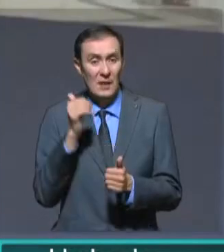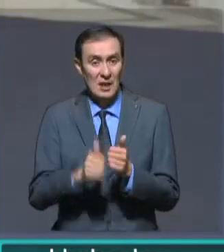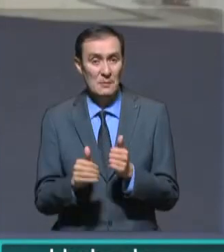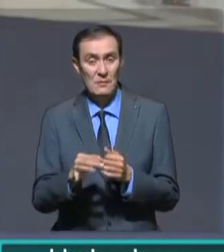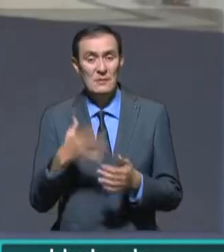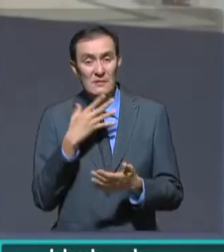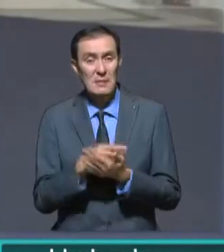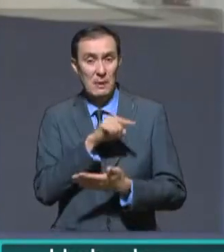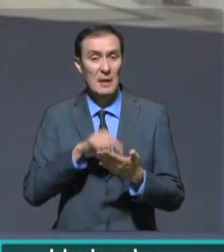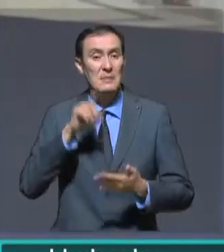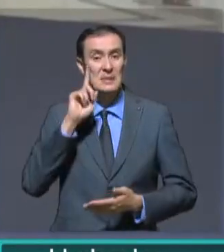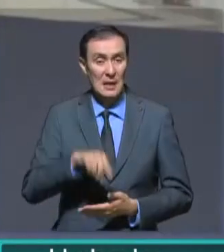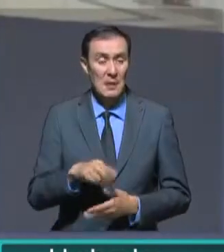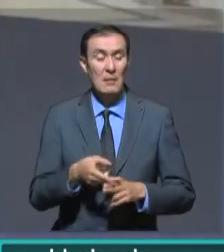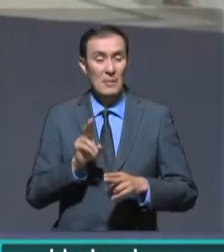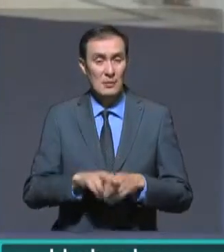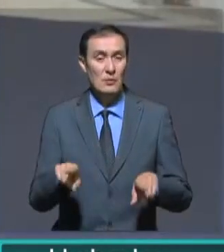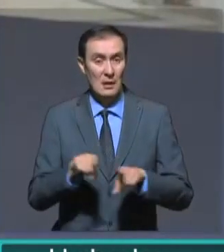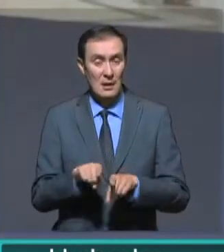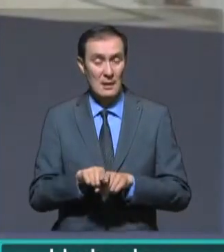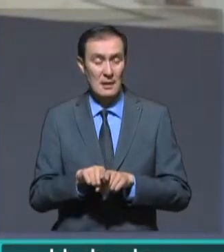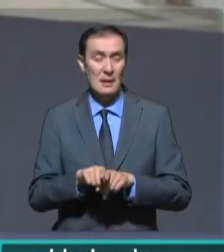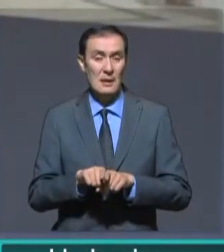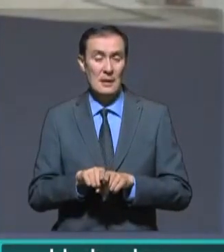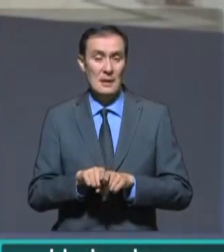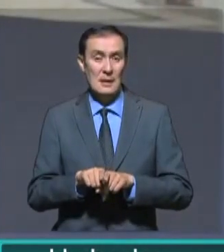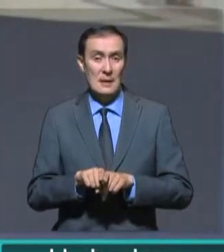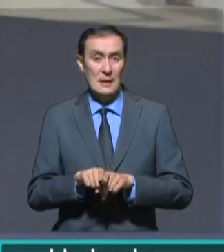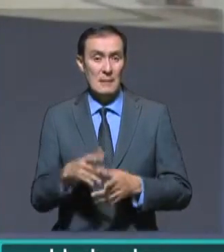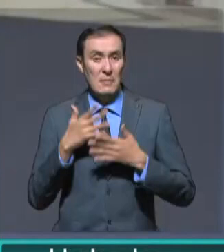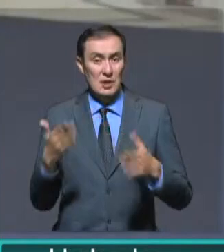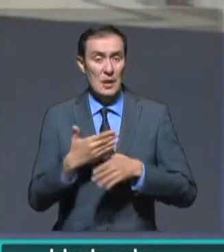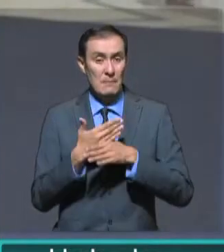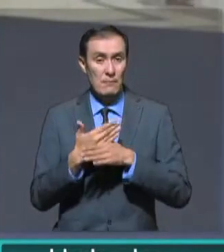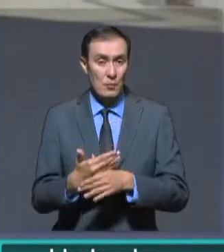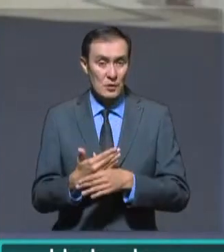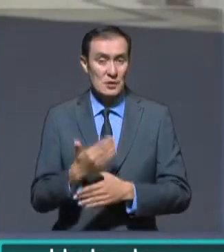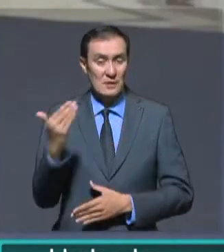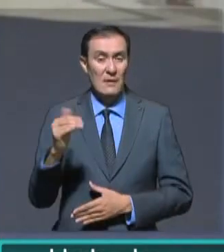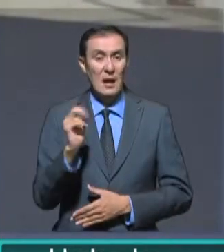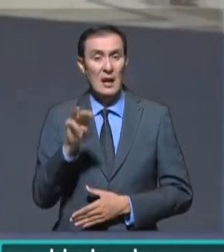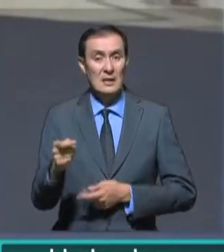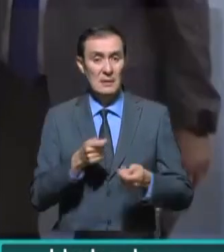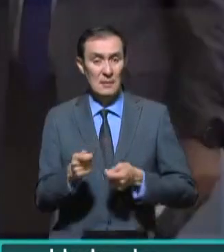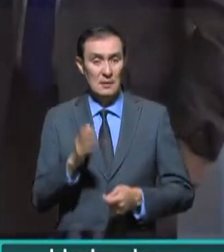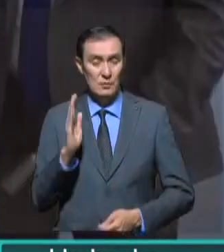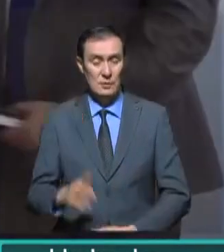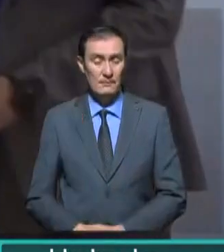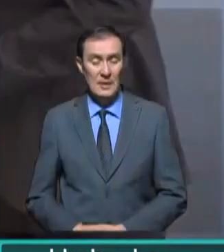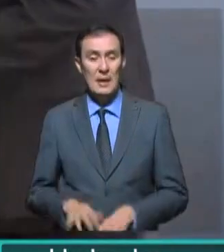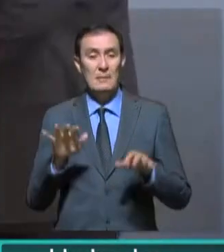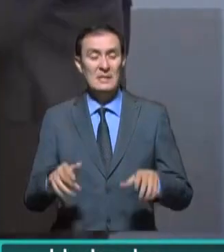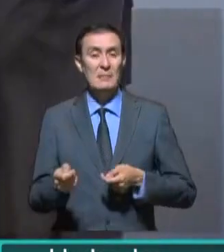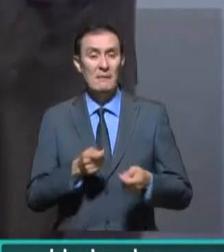знаем нашу публику. Поэтому вот такая вот, мы считаем, что большая помощь со стороны акимата будет оказываться.